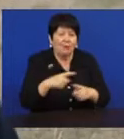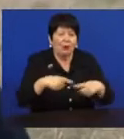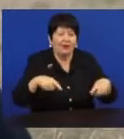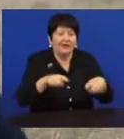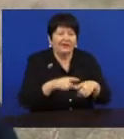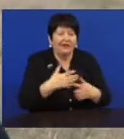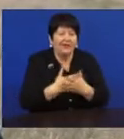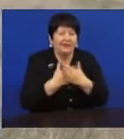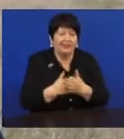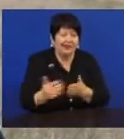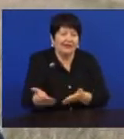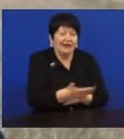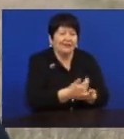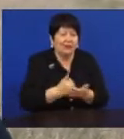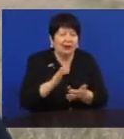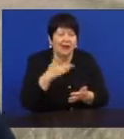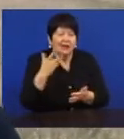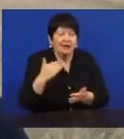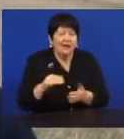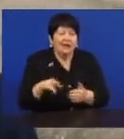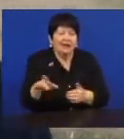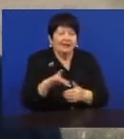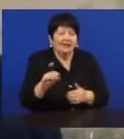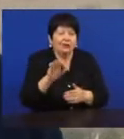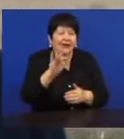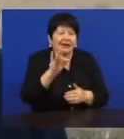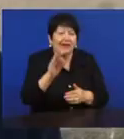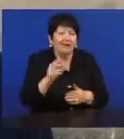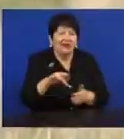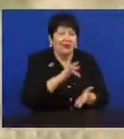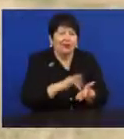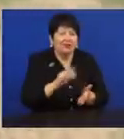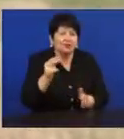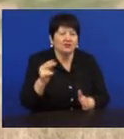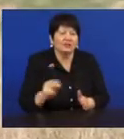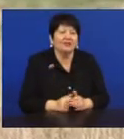am organizat o activitate de salubrizare Regina Recea, a orașului Cimișlia.